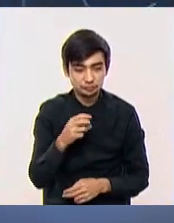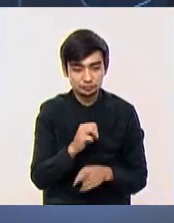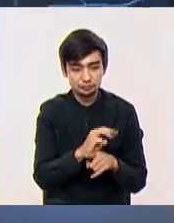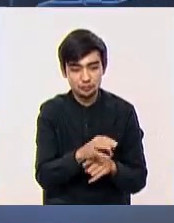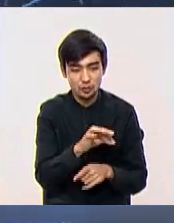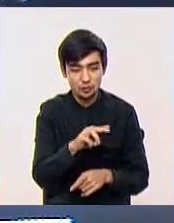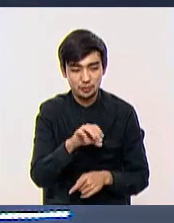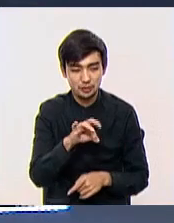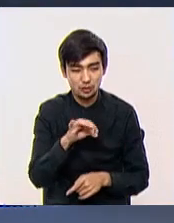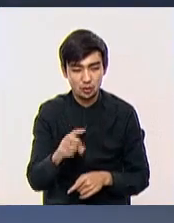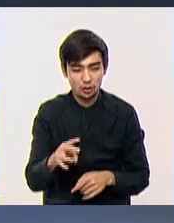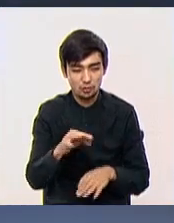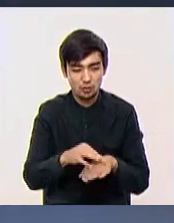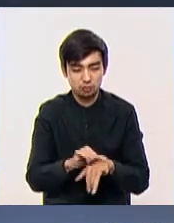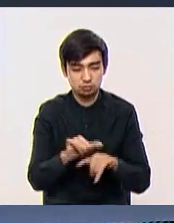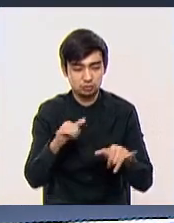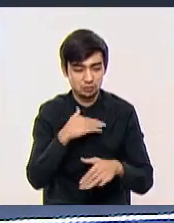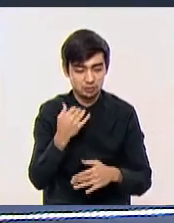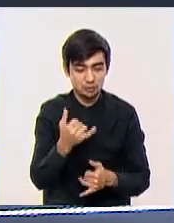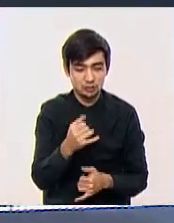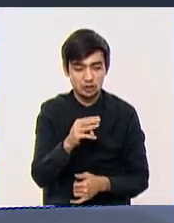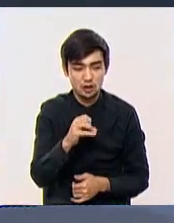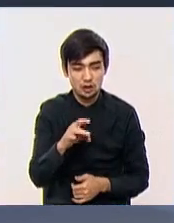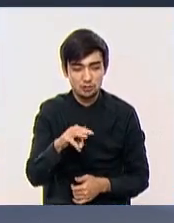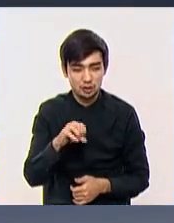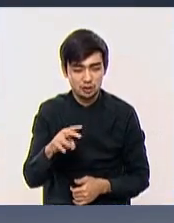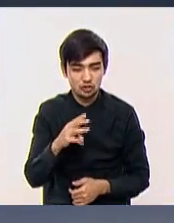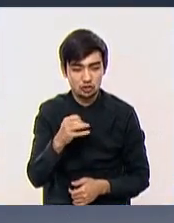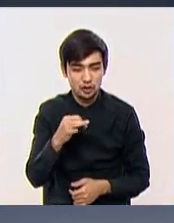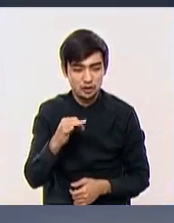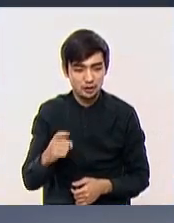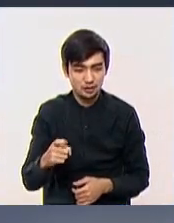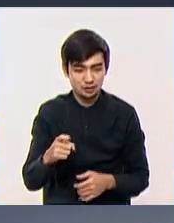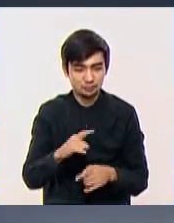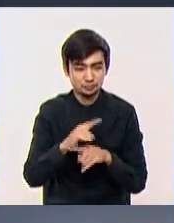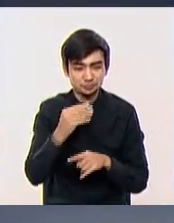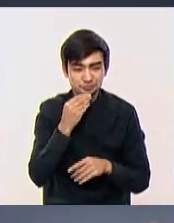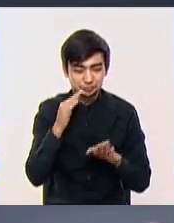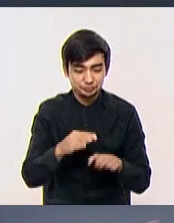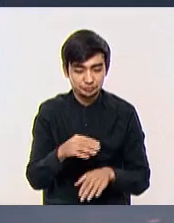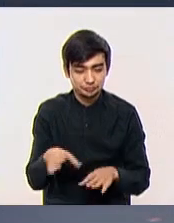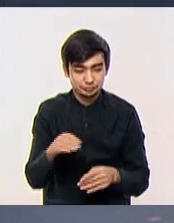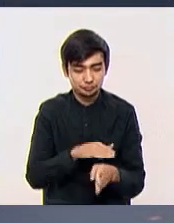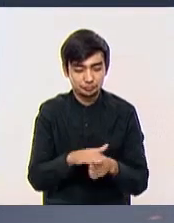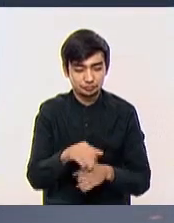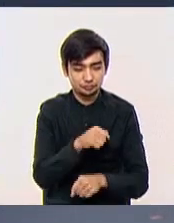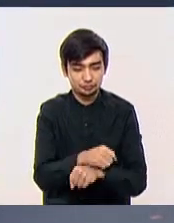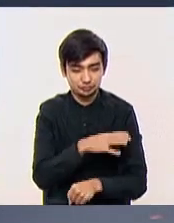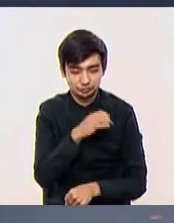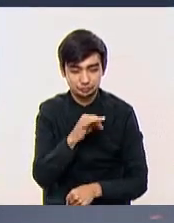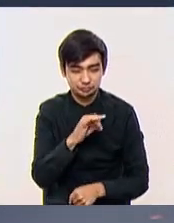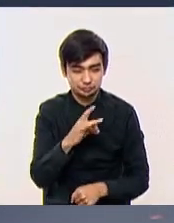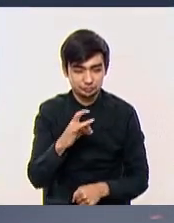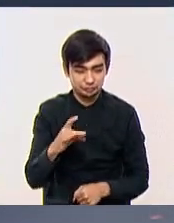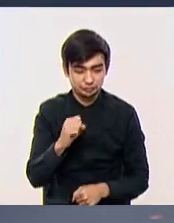штамы таралып кетпеу үшін бүгіннен бастап Шарм-эль-Шейхтен келетін рейстерді толығымен тоқтатты. Бірақ соған қарамастан Эйр Астана